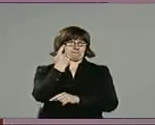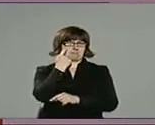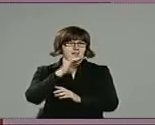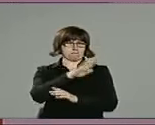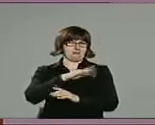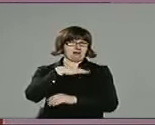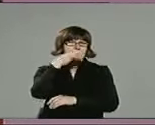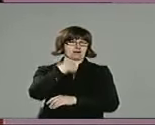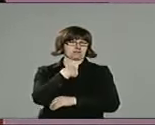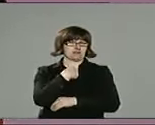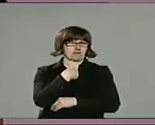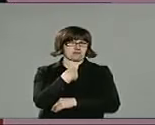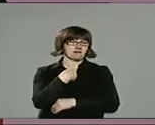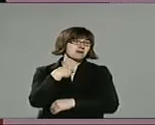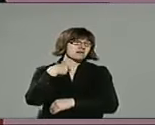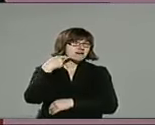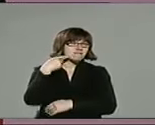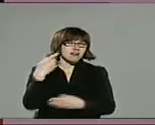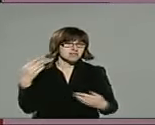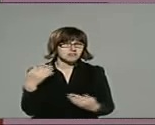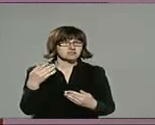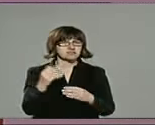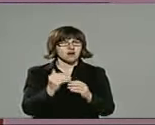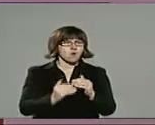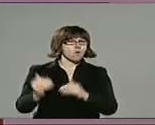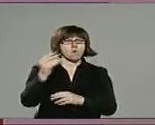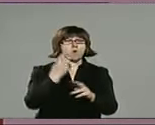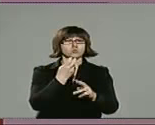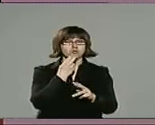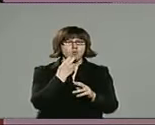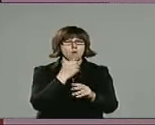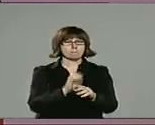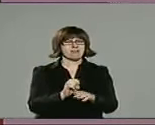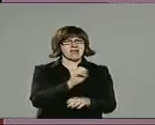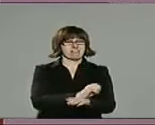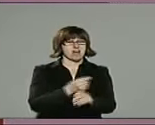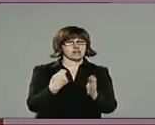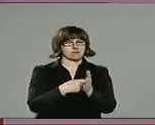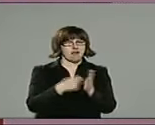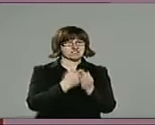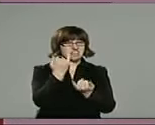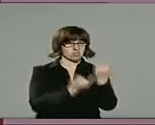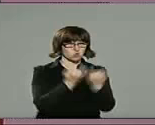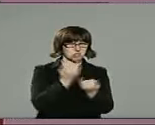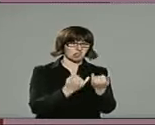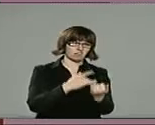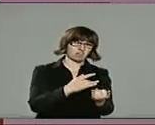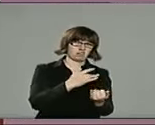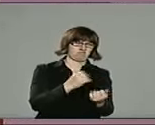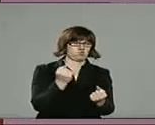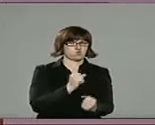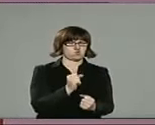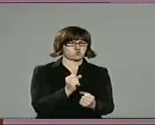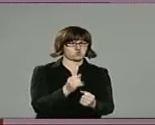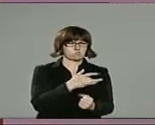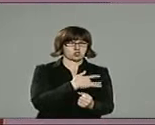Freunde. Und wir wissen übrigens auch, dass zu hohe Strom- und Energiepreise nicht nur die Industrie schwer treffen können,